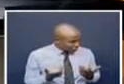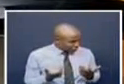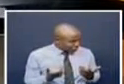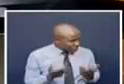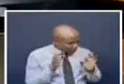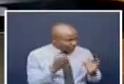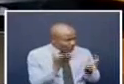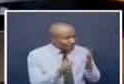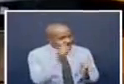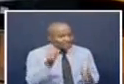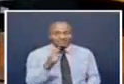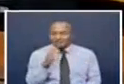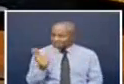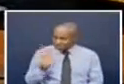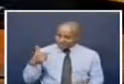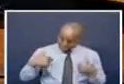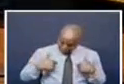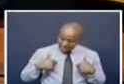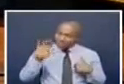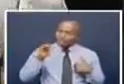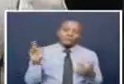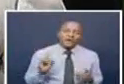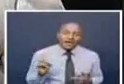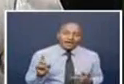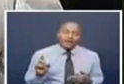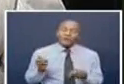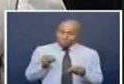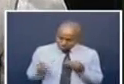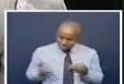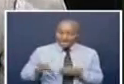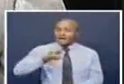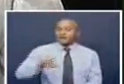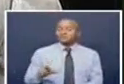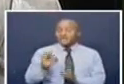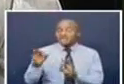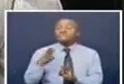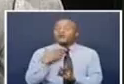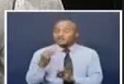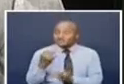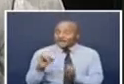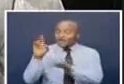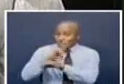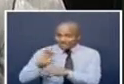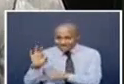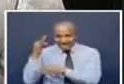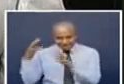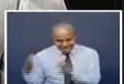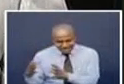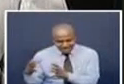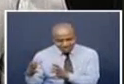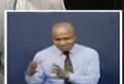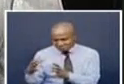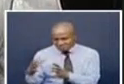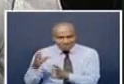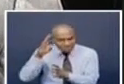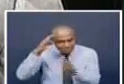ukilinganisha na wagombea wengine. Sisi ndio tunatoka Busia. Lakini tunasema kwamba ikiwa anataka kujaribu na Third Force wajaribu. Lakini kama unajua Busia